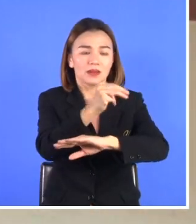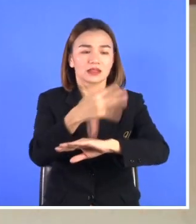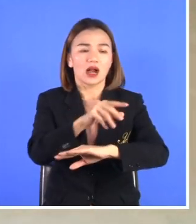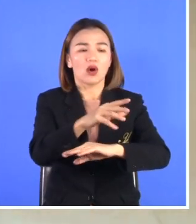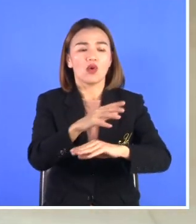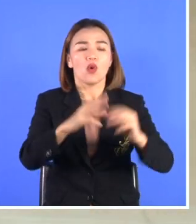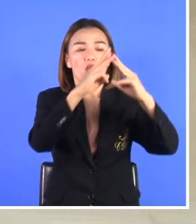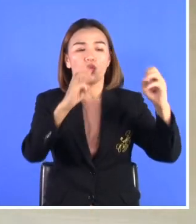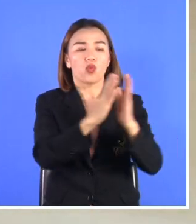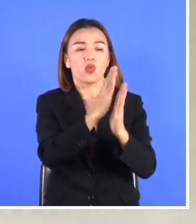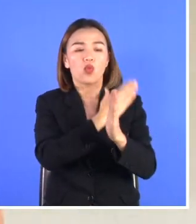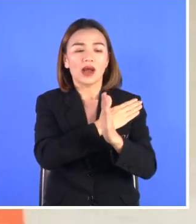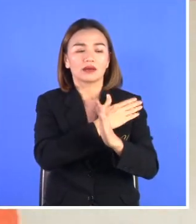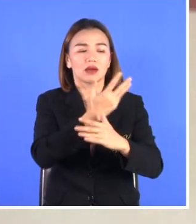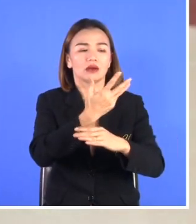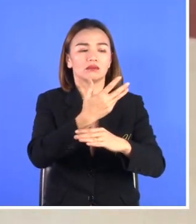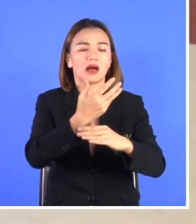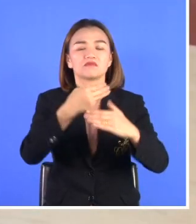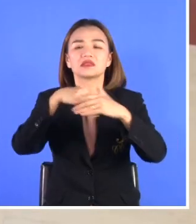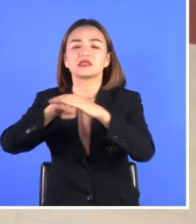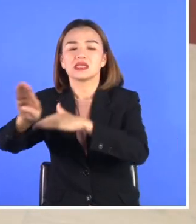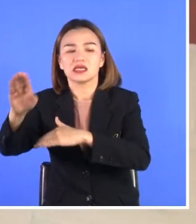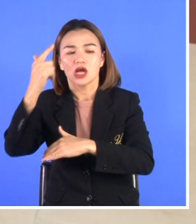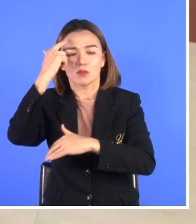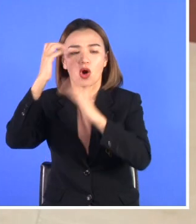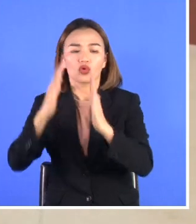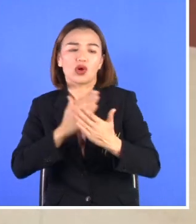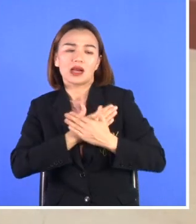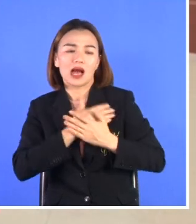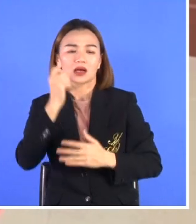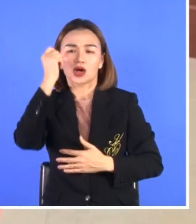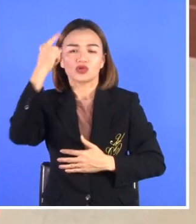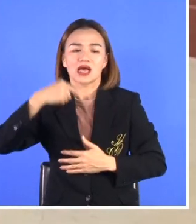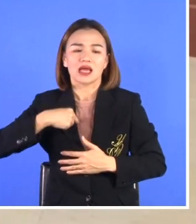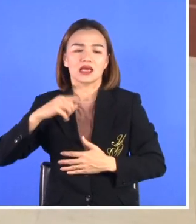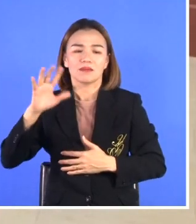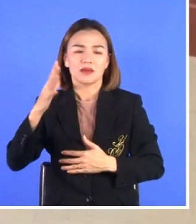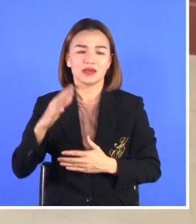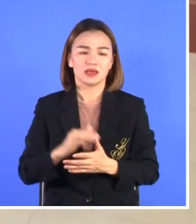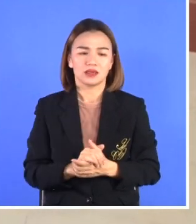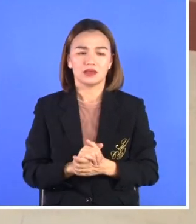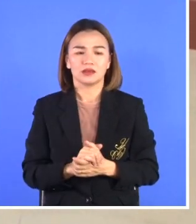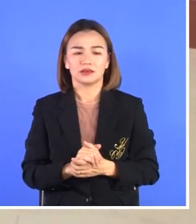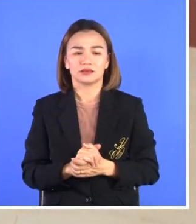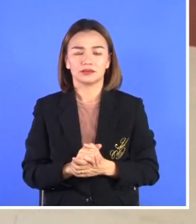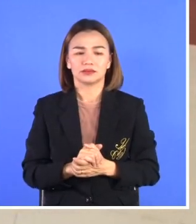เนี่ย3วันเพราะว่าไม่มีคนรักไม่มีคนเข้าใจว่าอย่างนั้นอ้าวเดี๋ยวฟังเสียงหน่อยนะฮะ